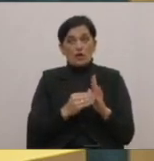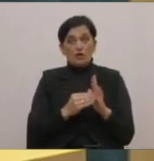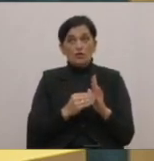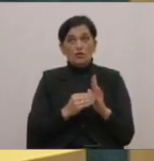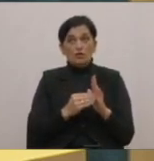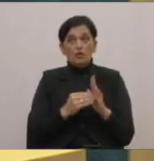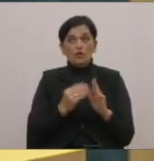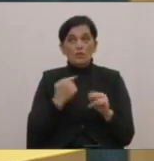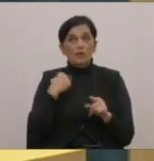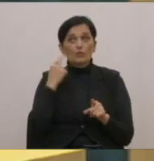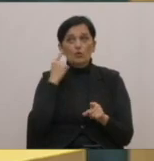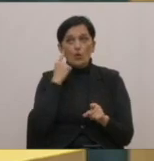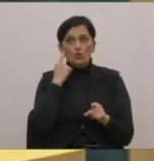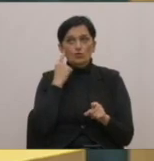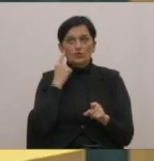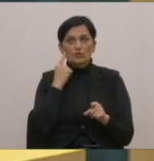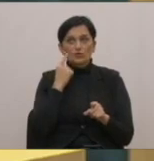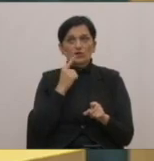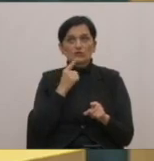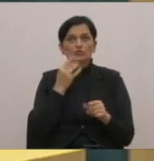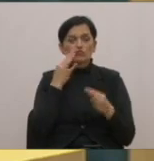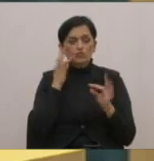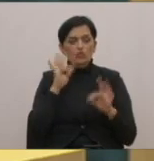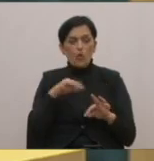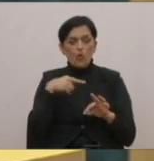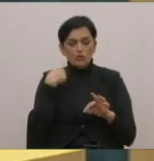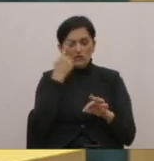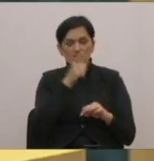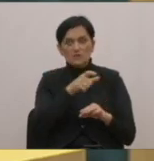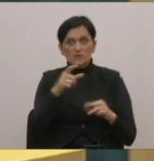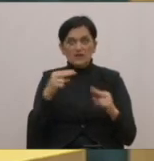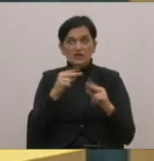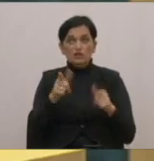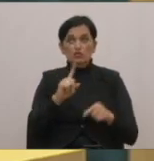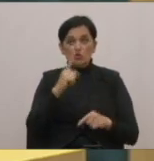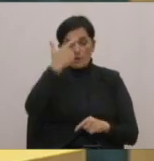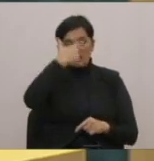ამას მე მგონი არაერთი კომპეტენტური პირი დაადასტურებს თავის ქებაში, რომ არ ჩაგვეთვალოს.